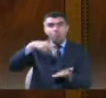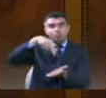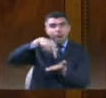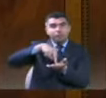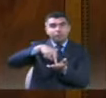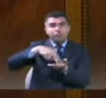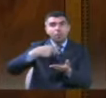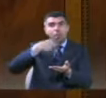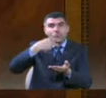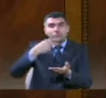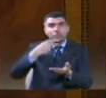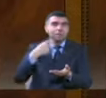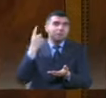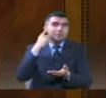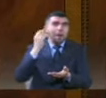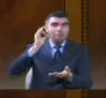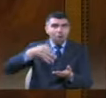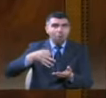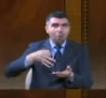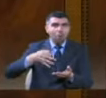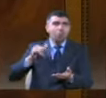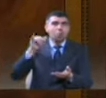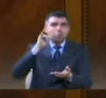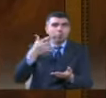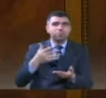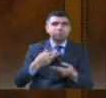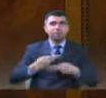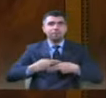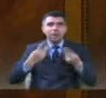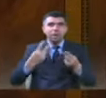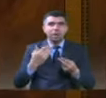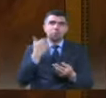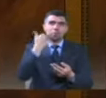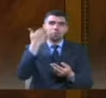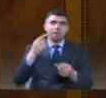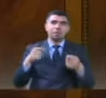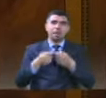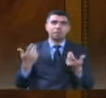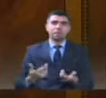معقوله على الراس والعين، اللي غادي يجي يبدا يكذب ويكذب وحشومه.